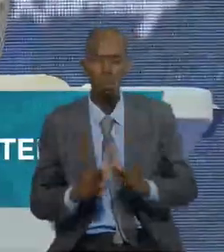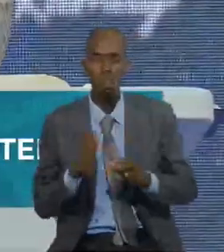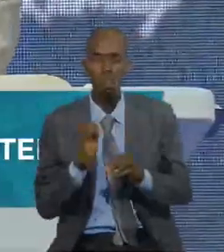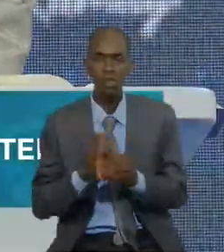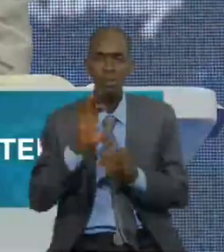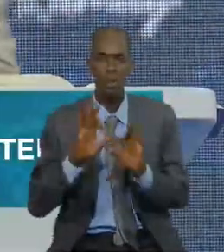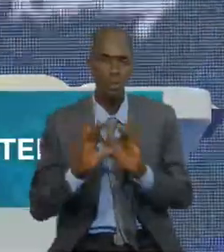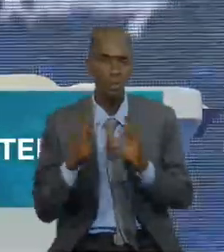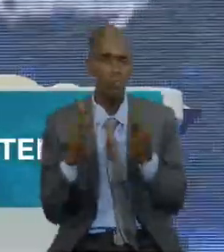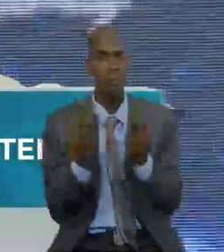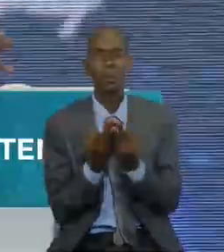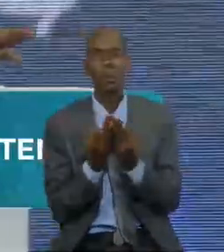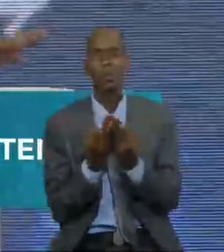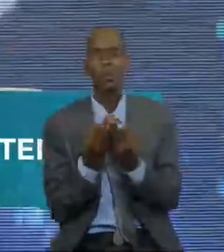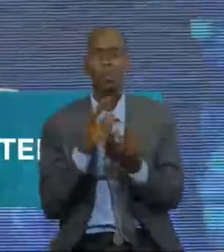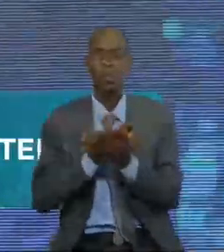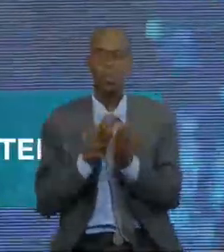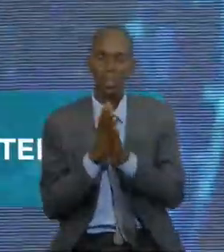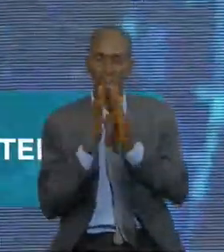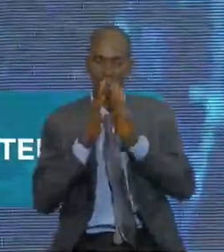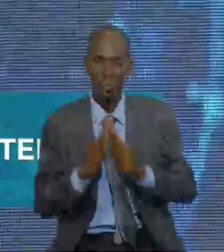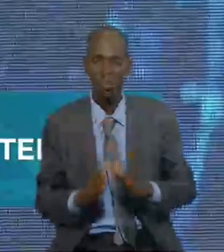la paix dans ta famille